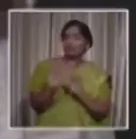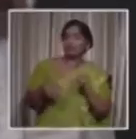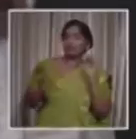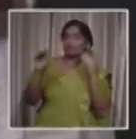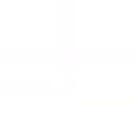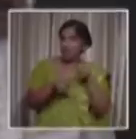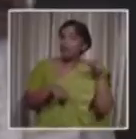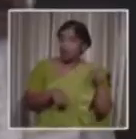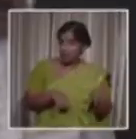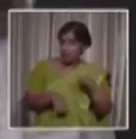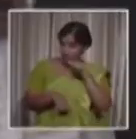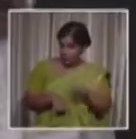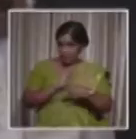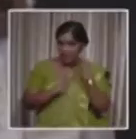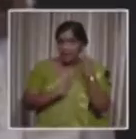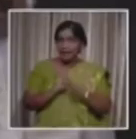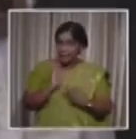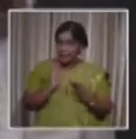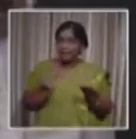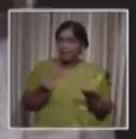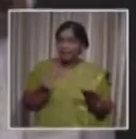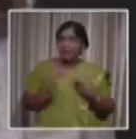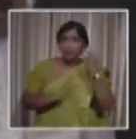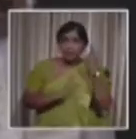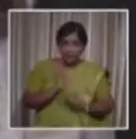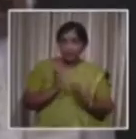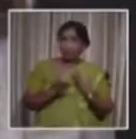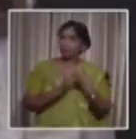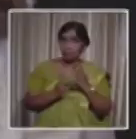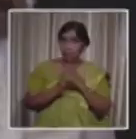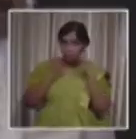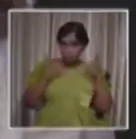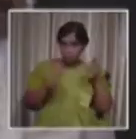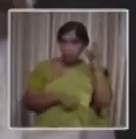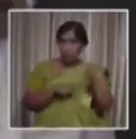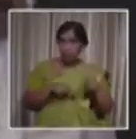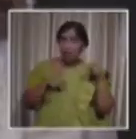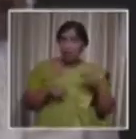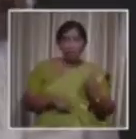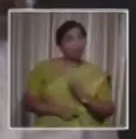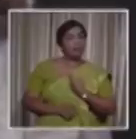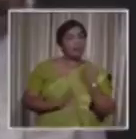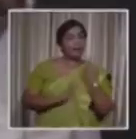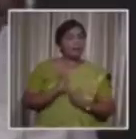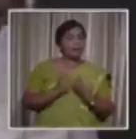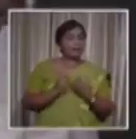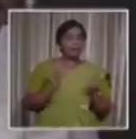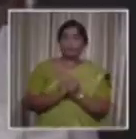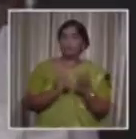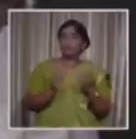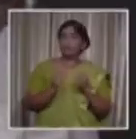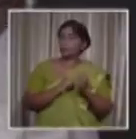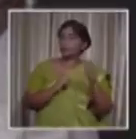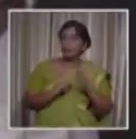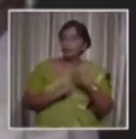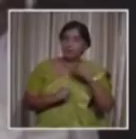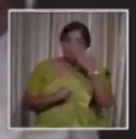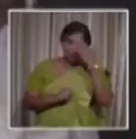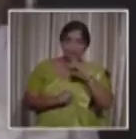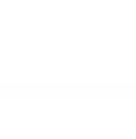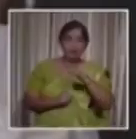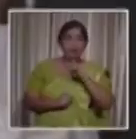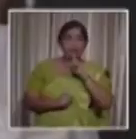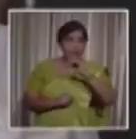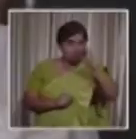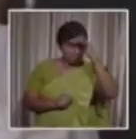ඉන්නවා. මේකද අද මේ රටේ නීතිය? නීතිය අද අතර අරගෙන තියනවාද බොහෝ කණ්ඩායම්? අද තනි පුද්ගලෝ නීතියට අරගෙන. ඒ නිසා අපි ඉල්ලීමක් කරනවා